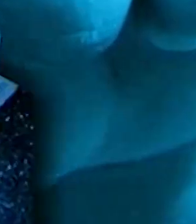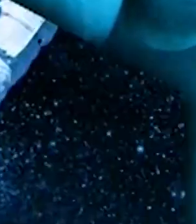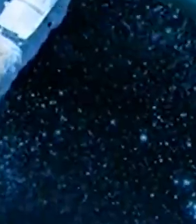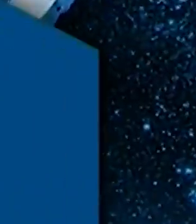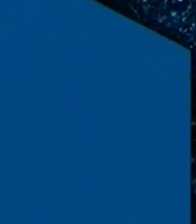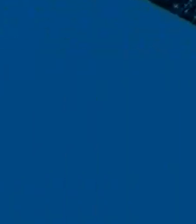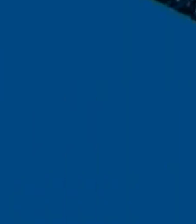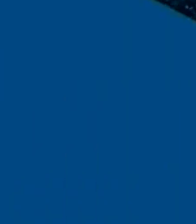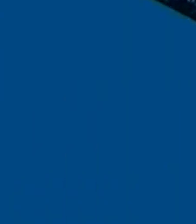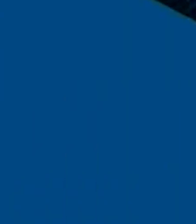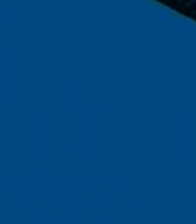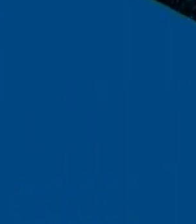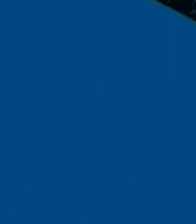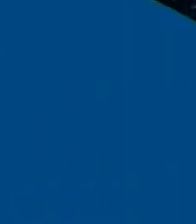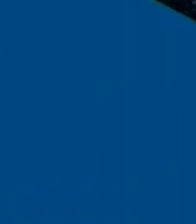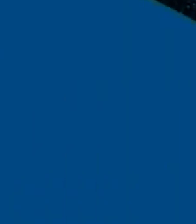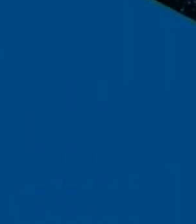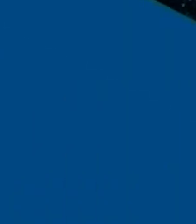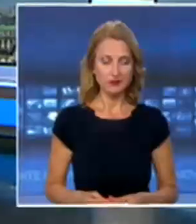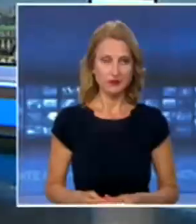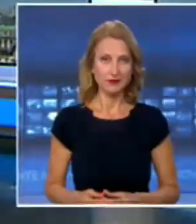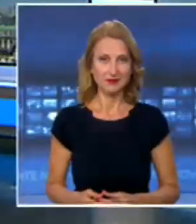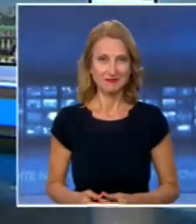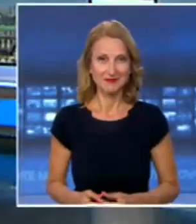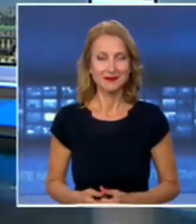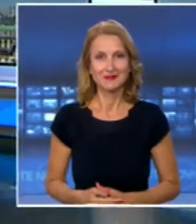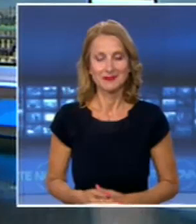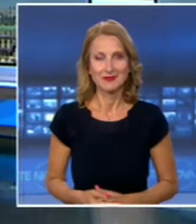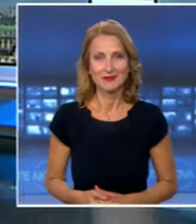Започват новините на Нова. Довери се на опита.